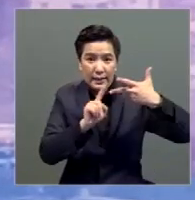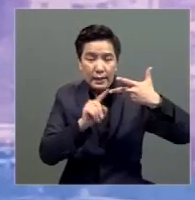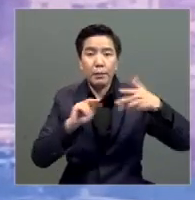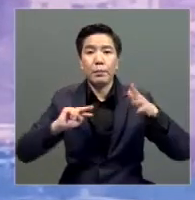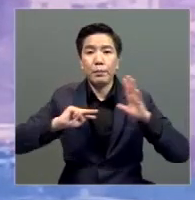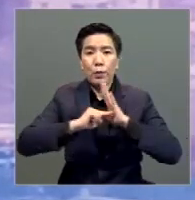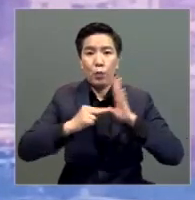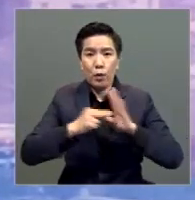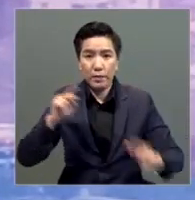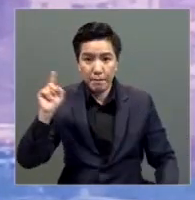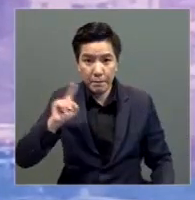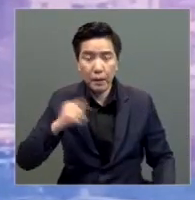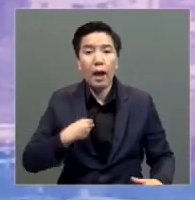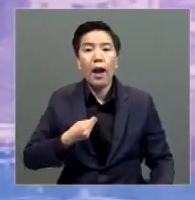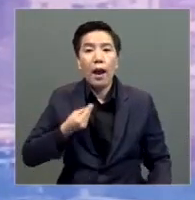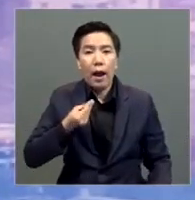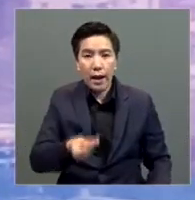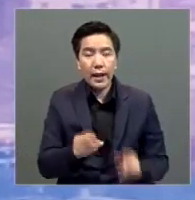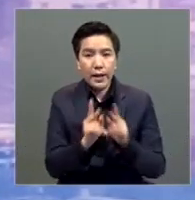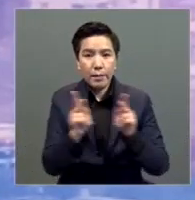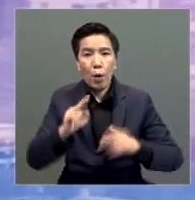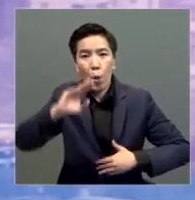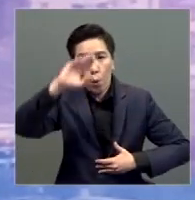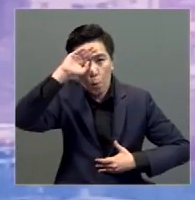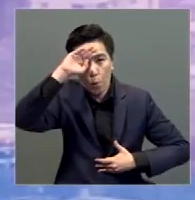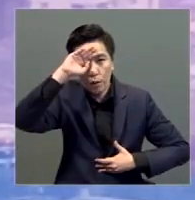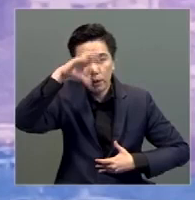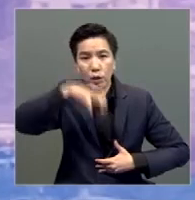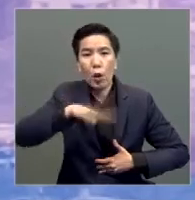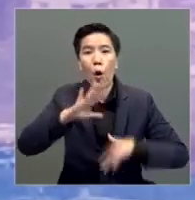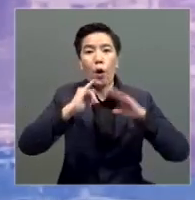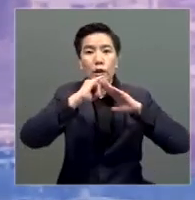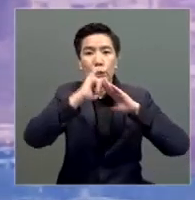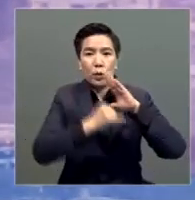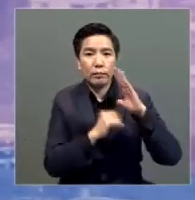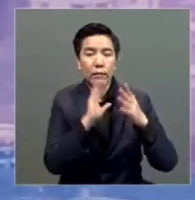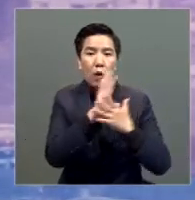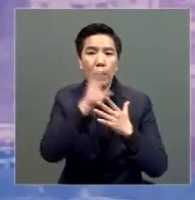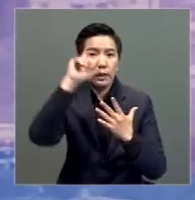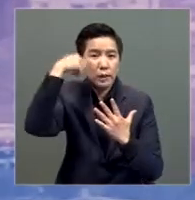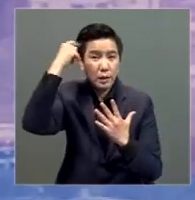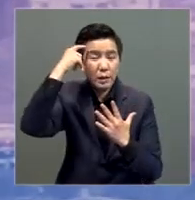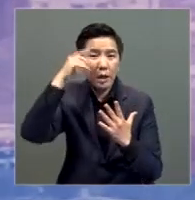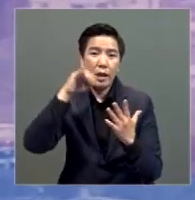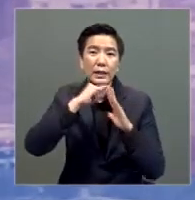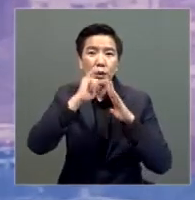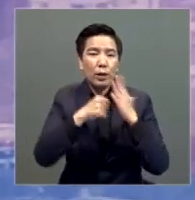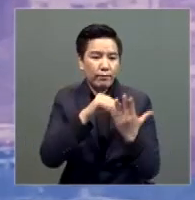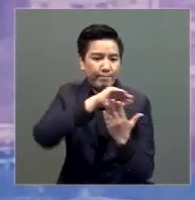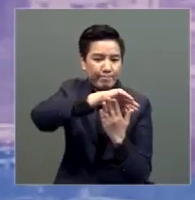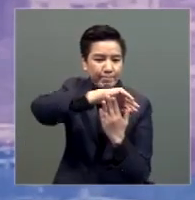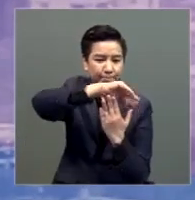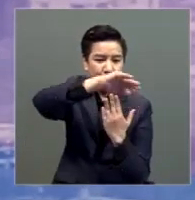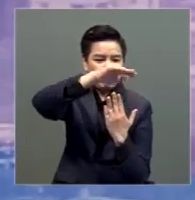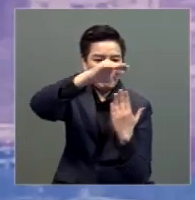มายความว่าให้คณะกรรมการโรคติดต่อประจำจังหวัดนั้นๆคือจังหวัดที่เป เป็นจังหวัดชายแดนเนี่